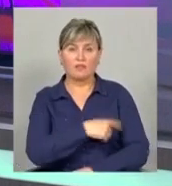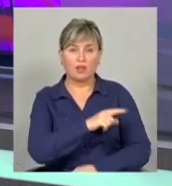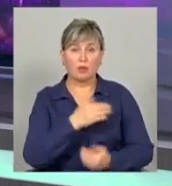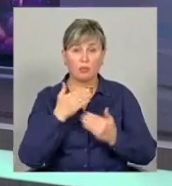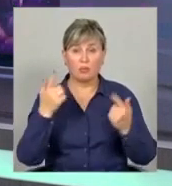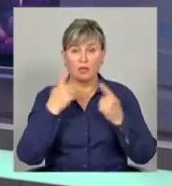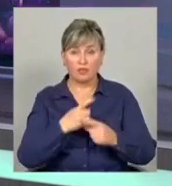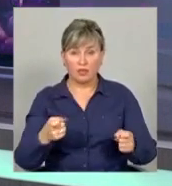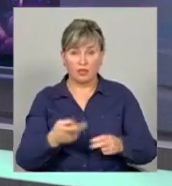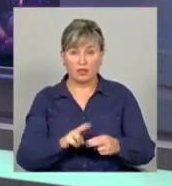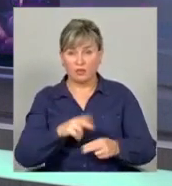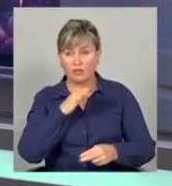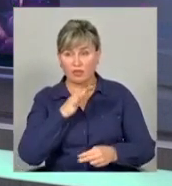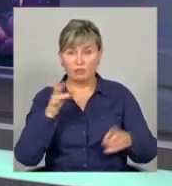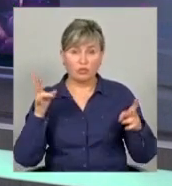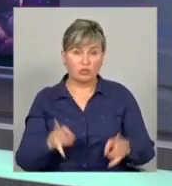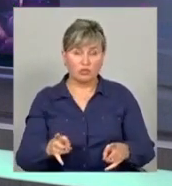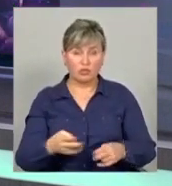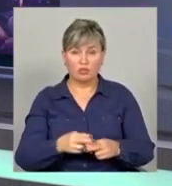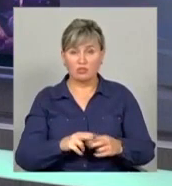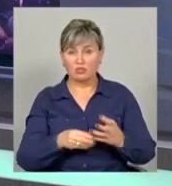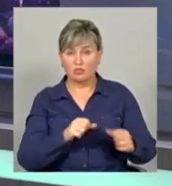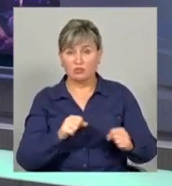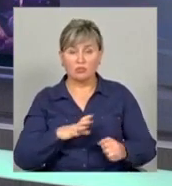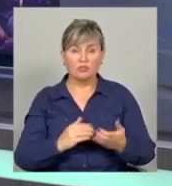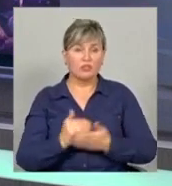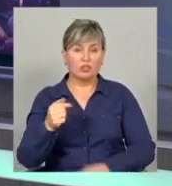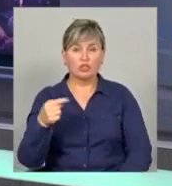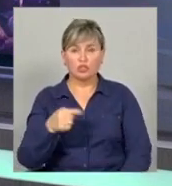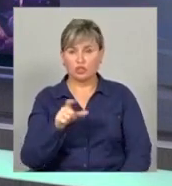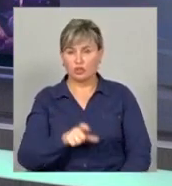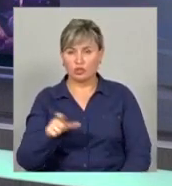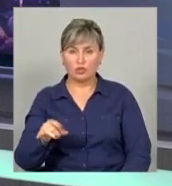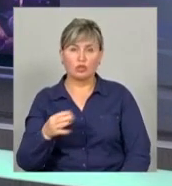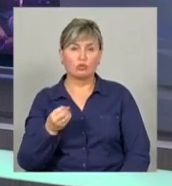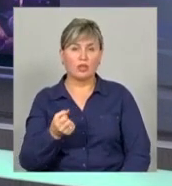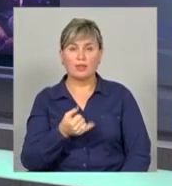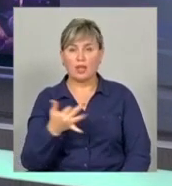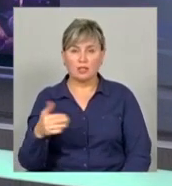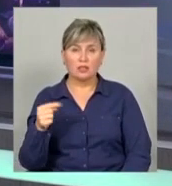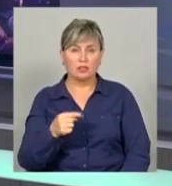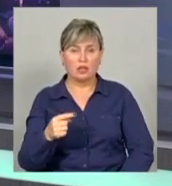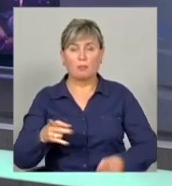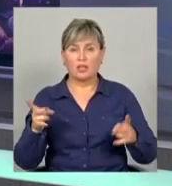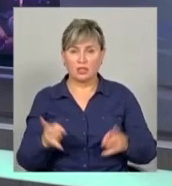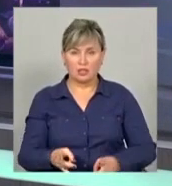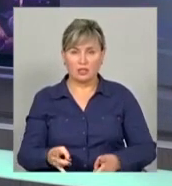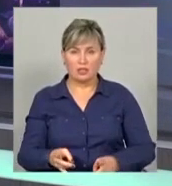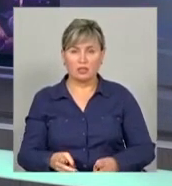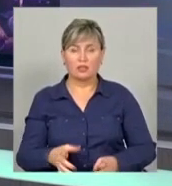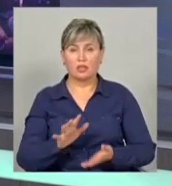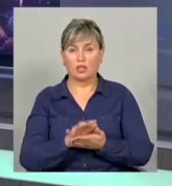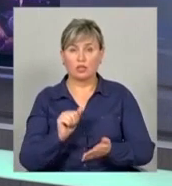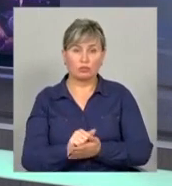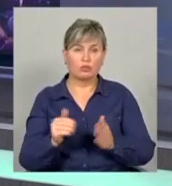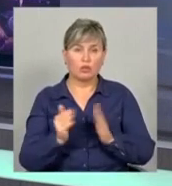последней информации, к этому часу жертвами стихийного бедствия стали свыше 1000 человек. Еще несколько тысяч пострадали. Разрушены